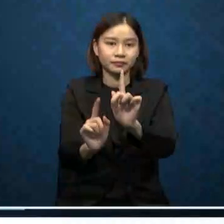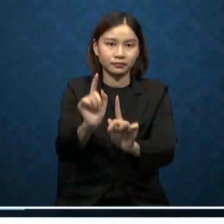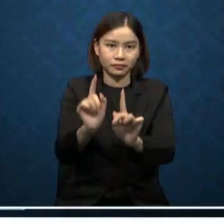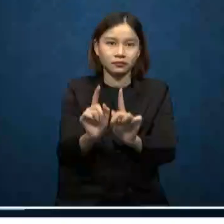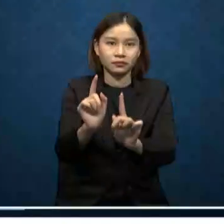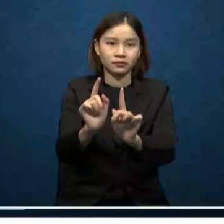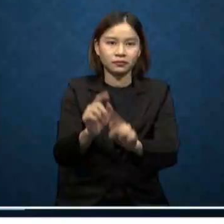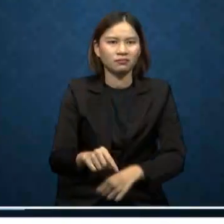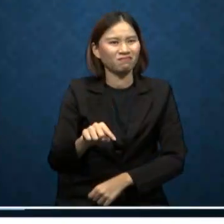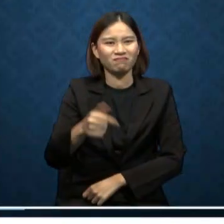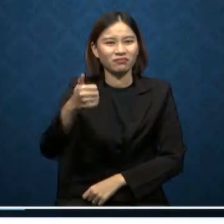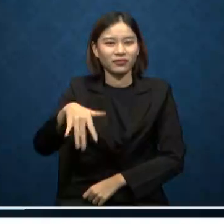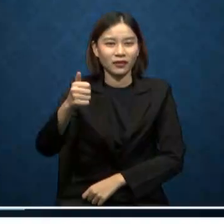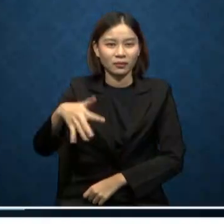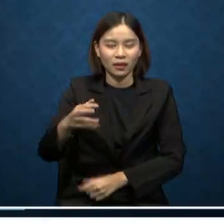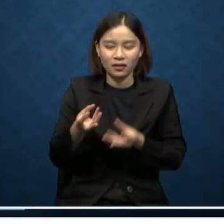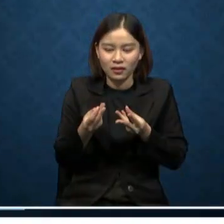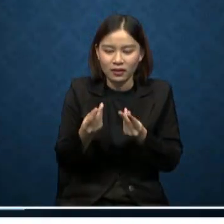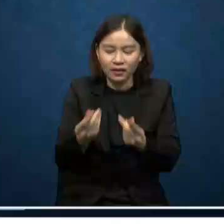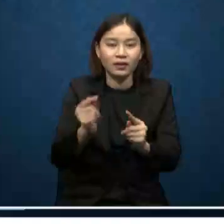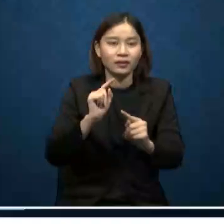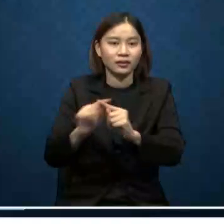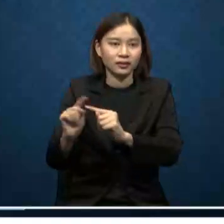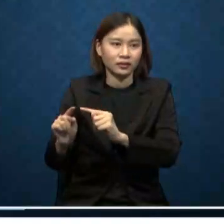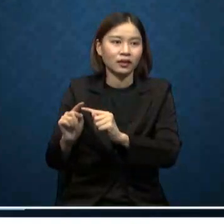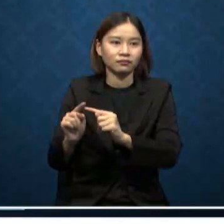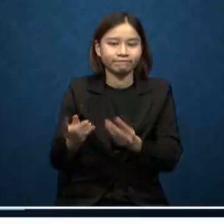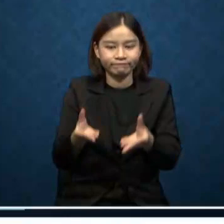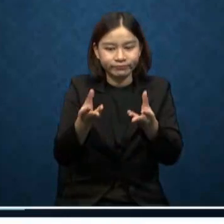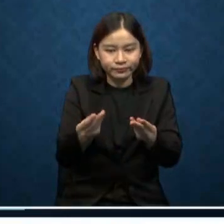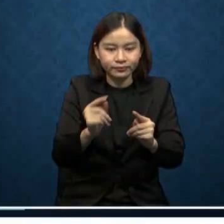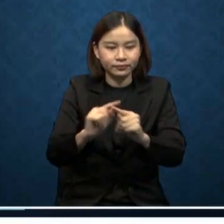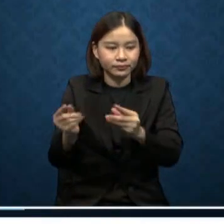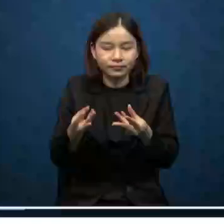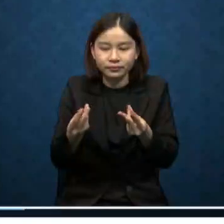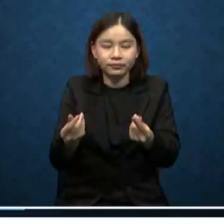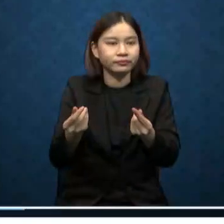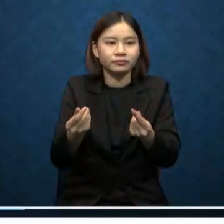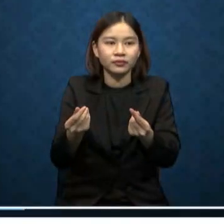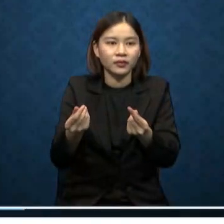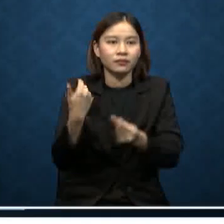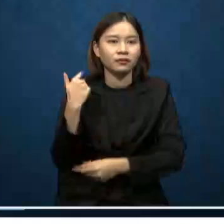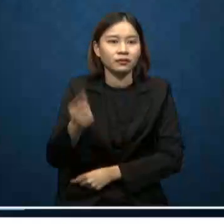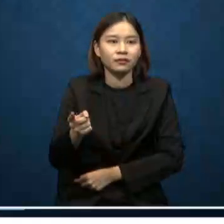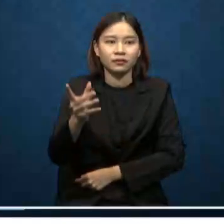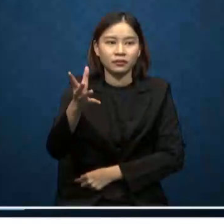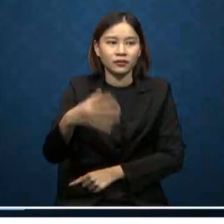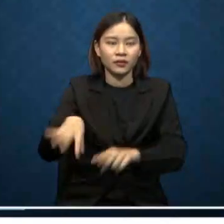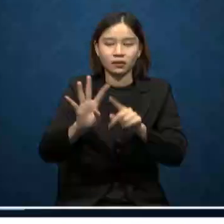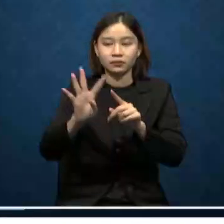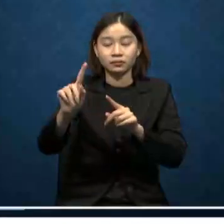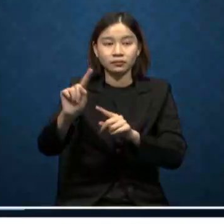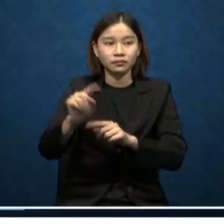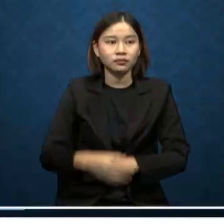าละ Εียดของที่ดินที่มอยู่จริงก็สี่